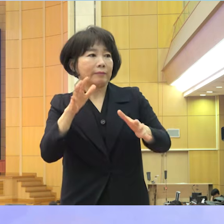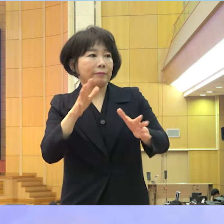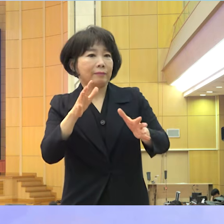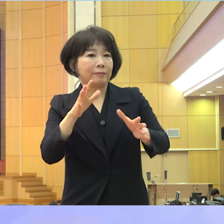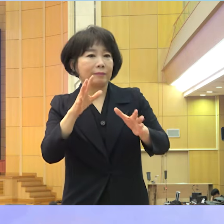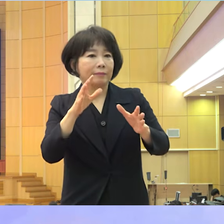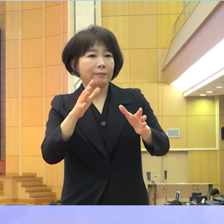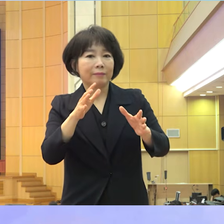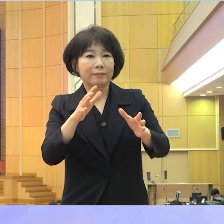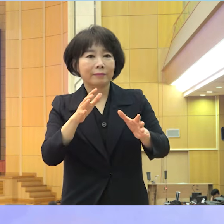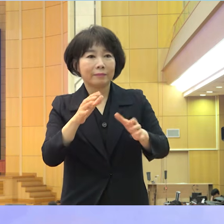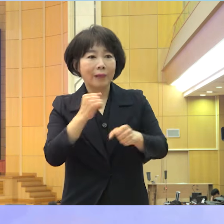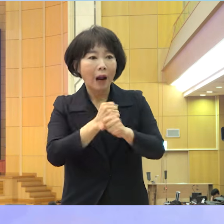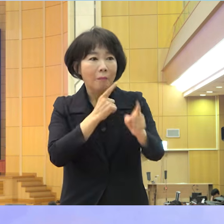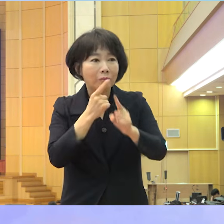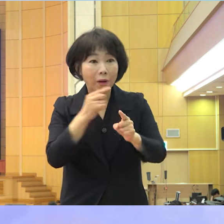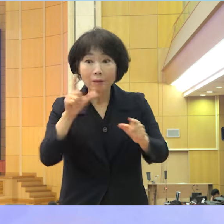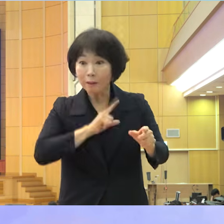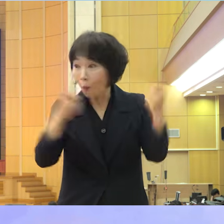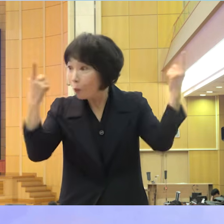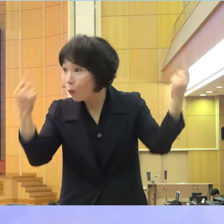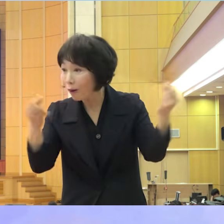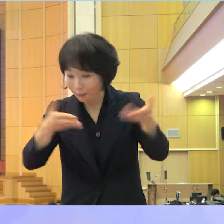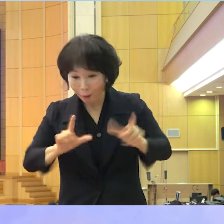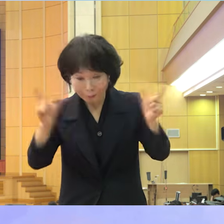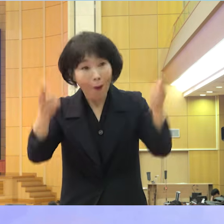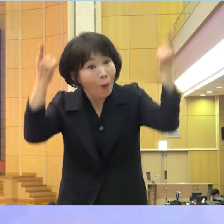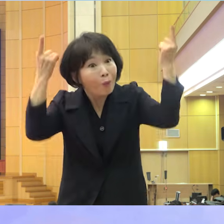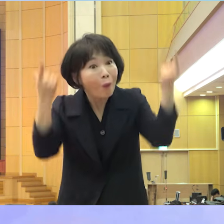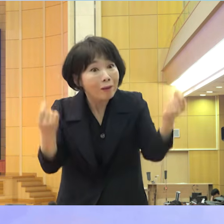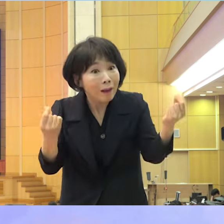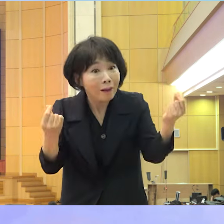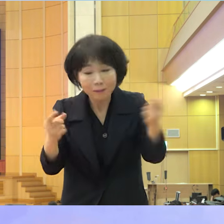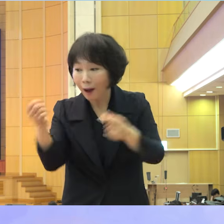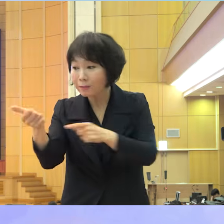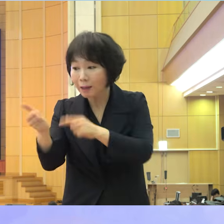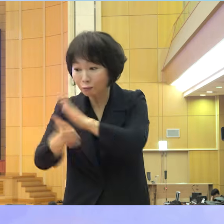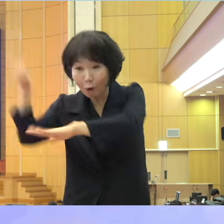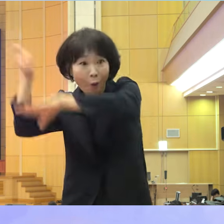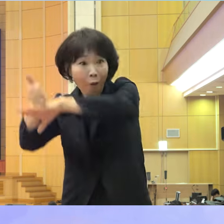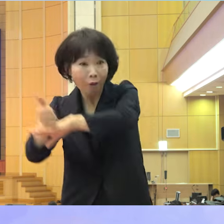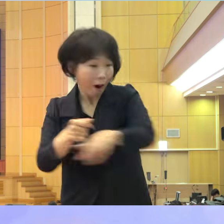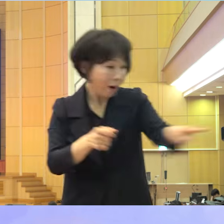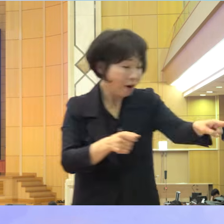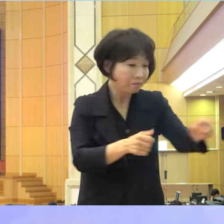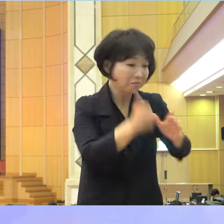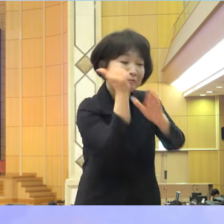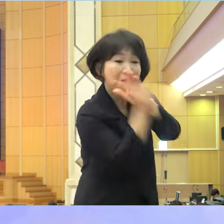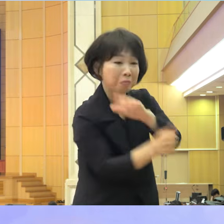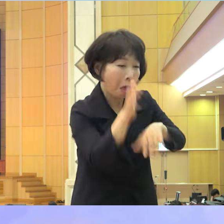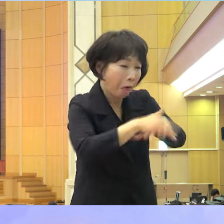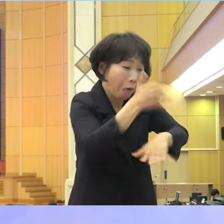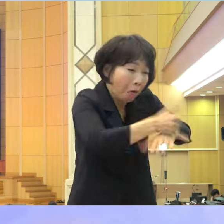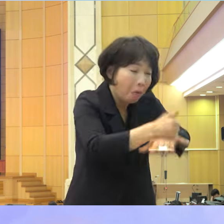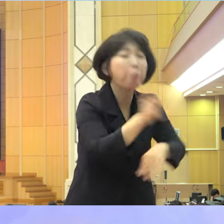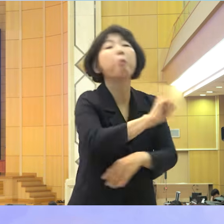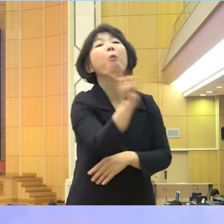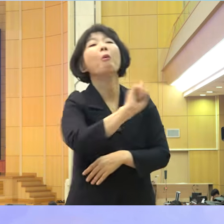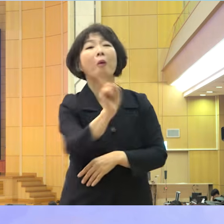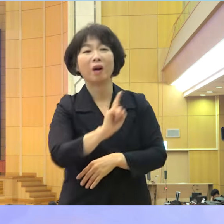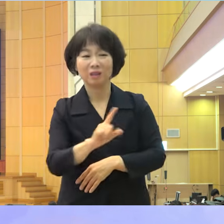말을. 그래서 그 다음에 뭐라고 하냐면, 관상쟁이가 하는 말이,